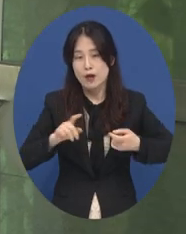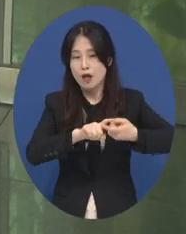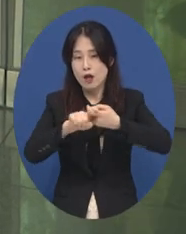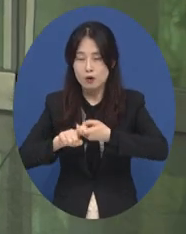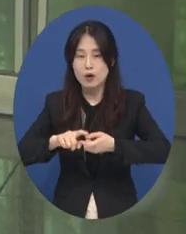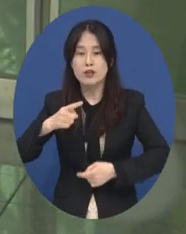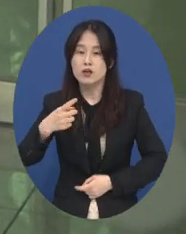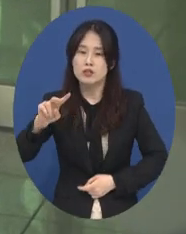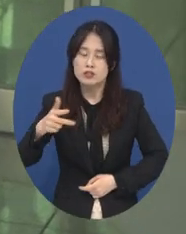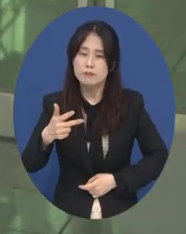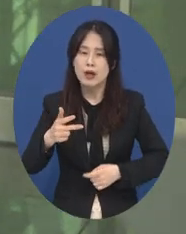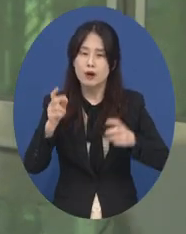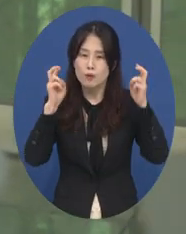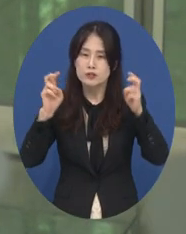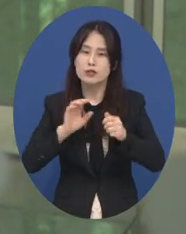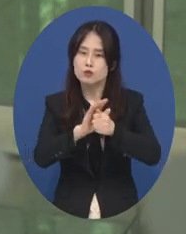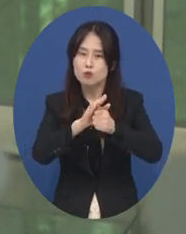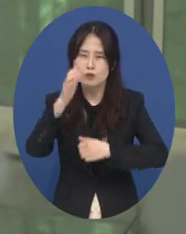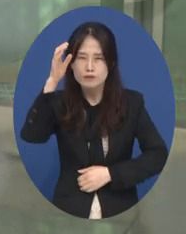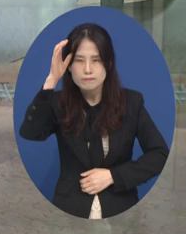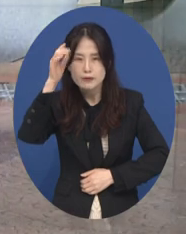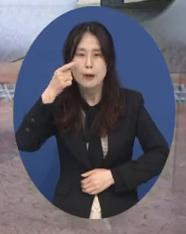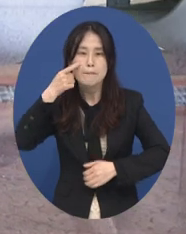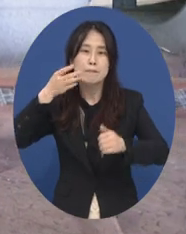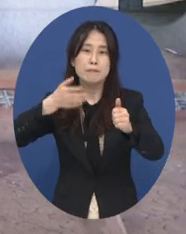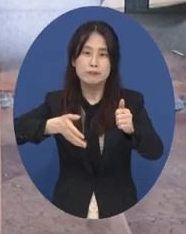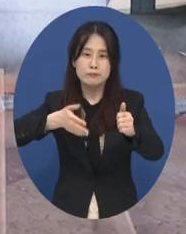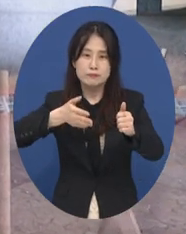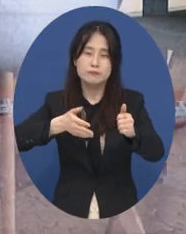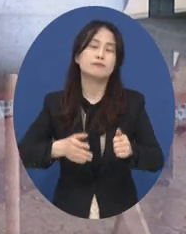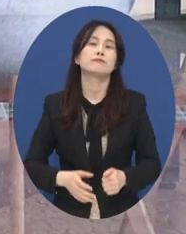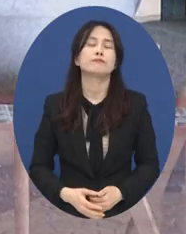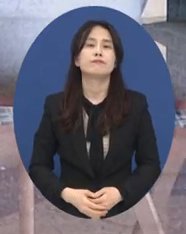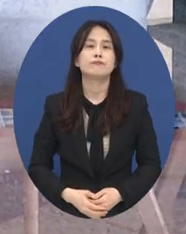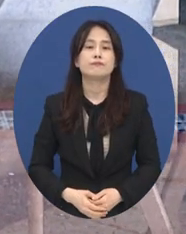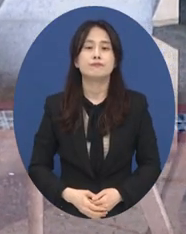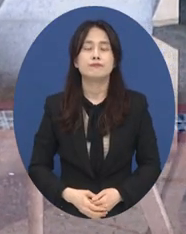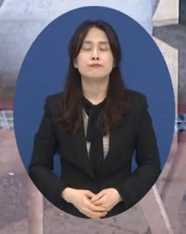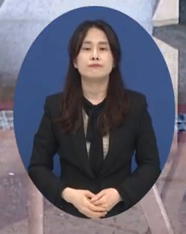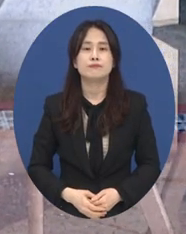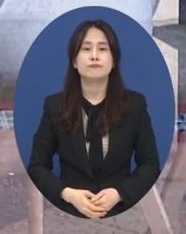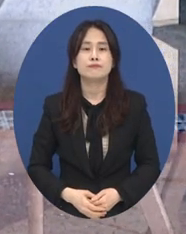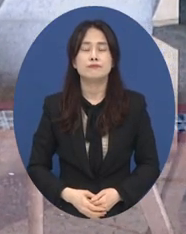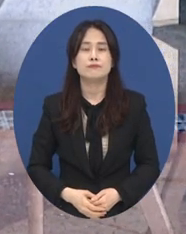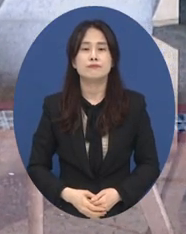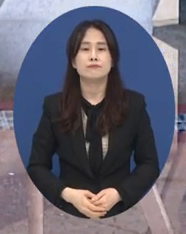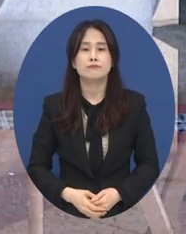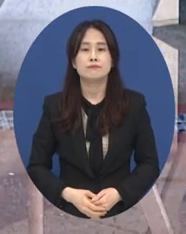1,700여 곳이 지원받을 것으로 전망됩니다. 경기 슈TV 최창순입니다.